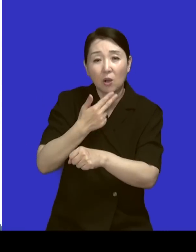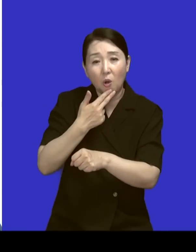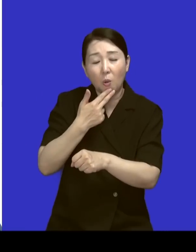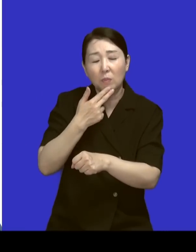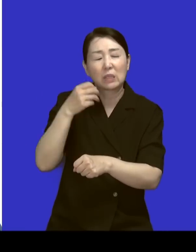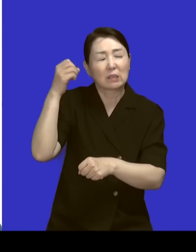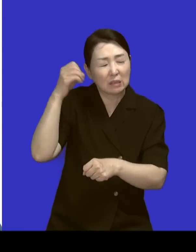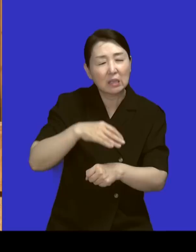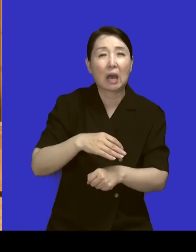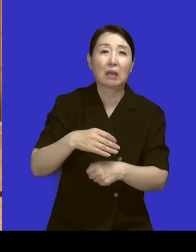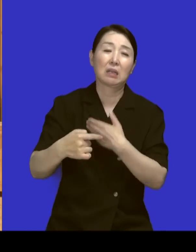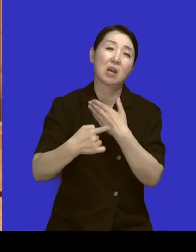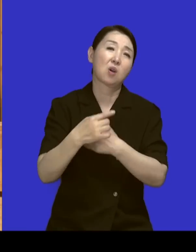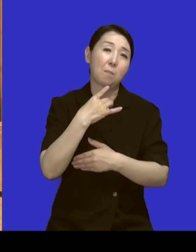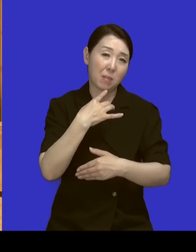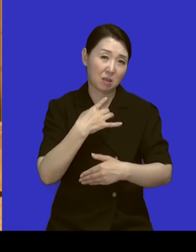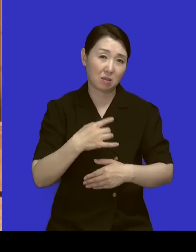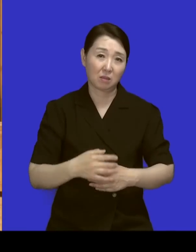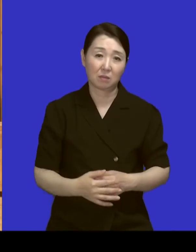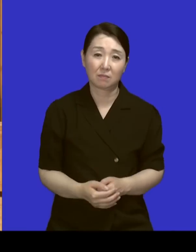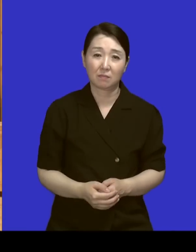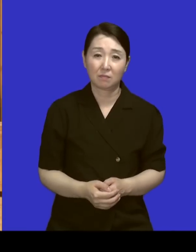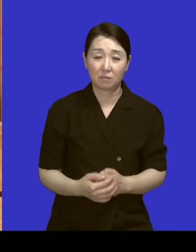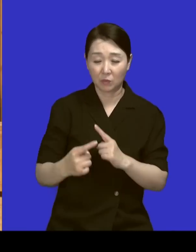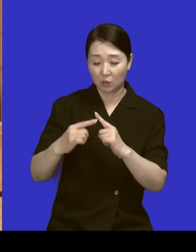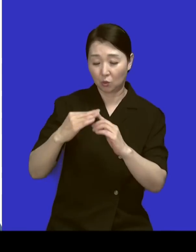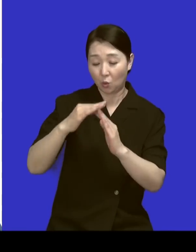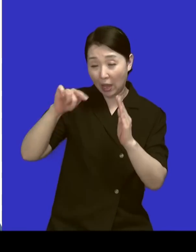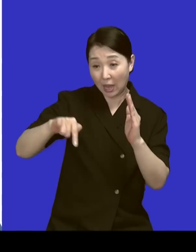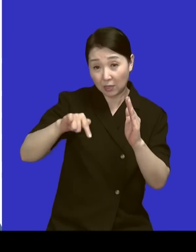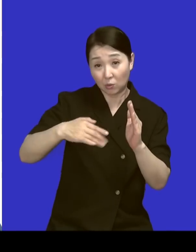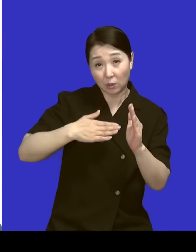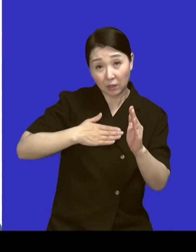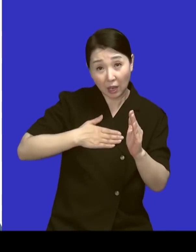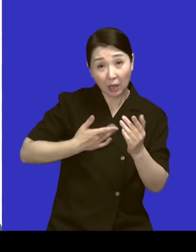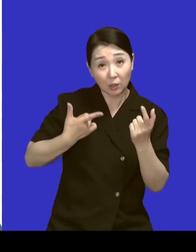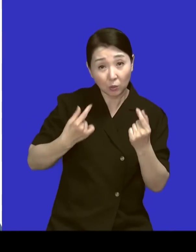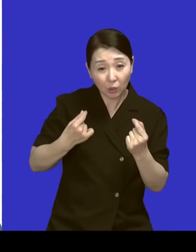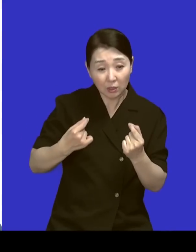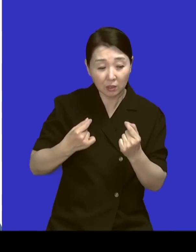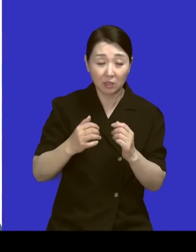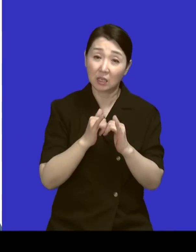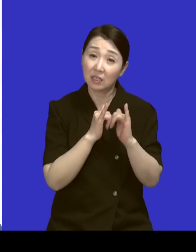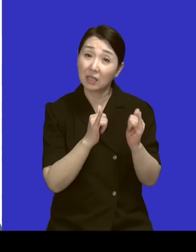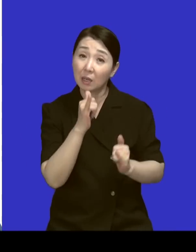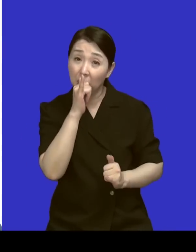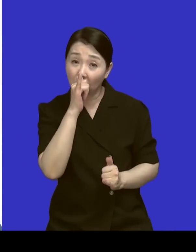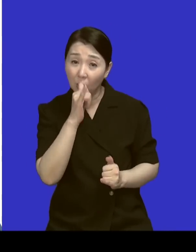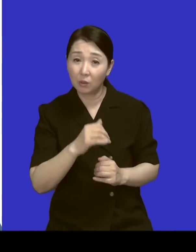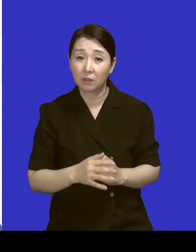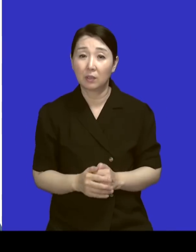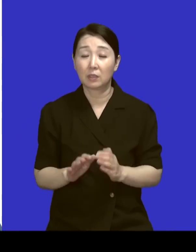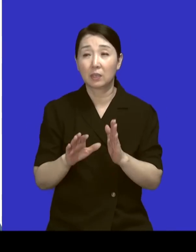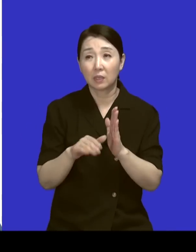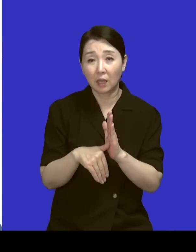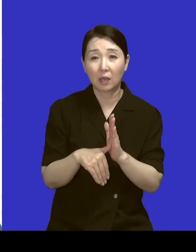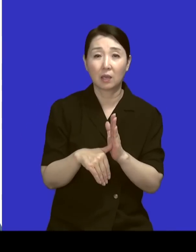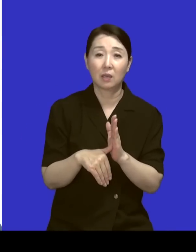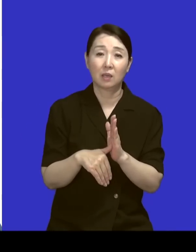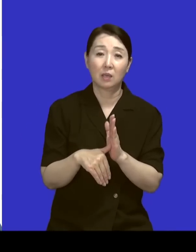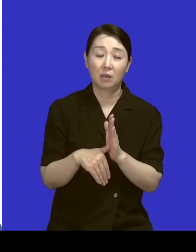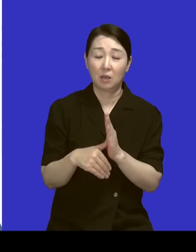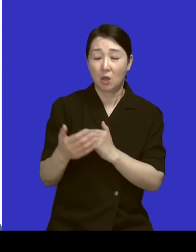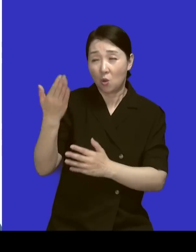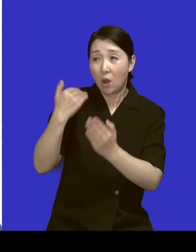꽹과리 소리에 불과하거든요. 그렇죠. 그렇죠. 그래서 교회에서도 저 같은 사람들이 있다면 좀 더 과거에 어떤